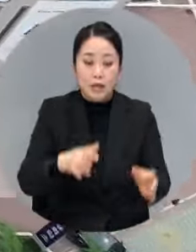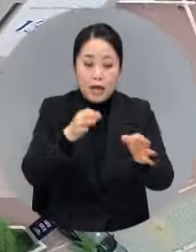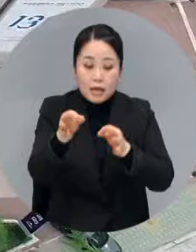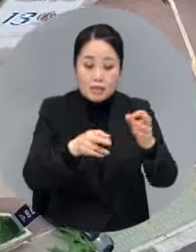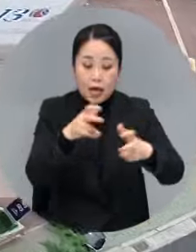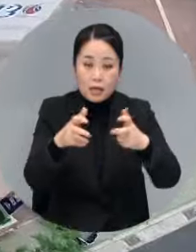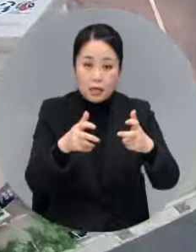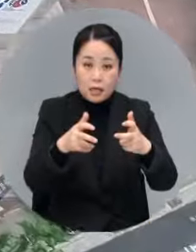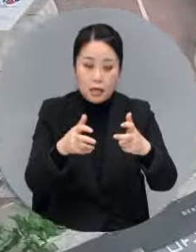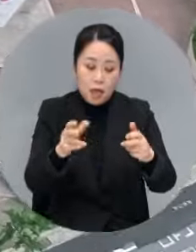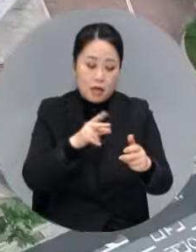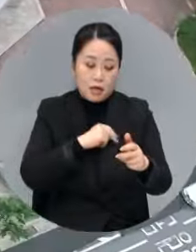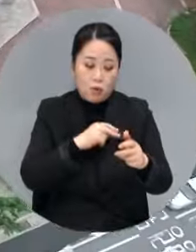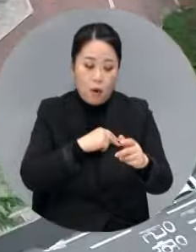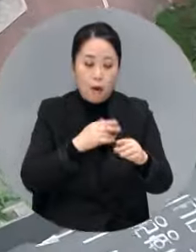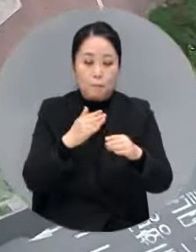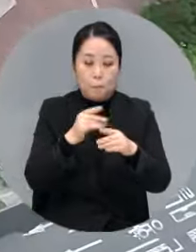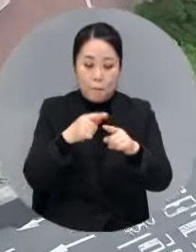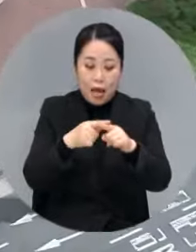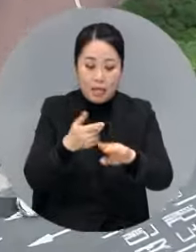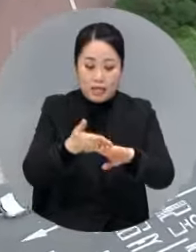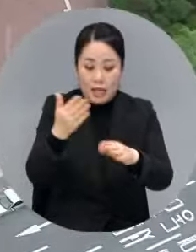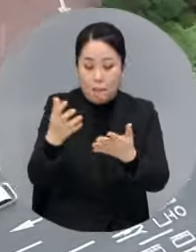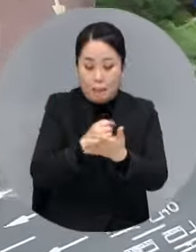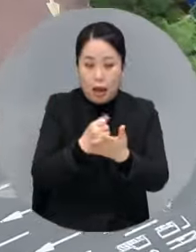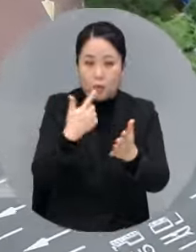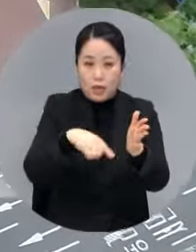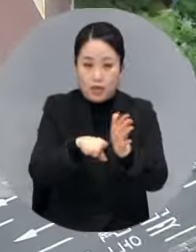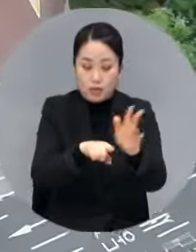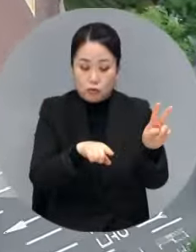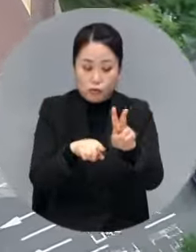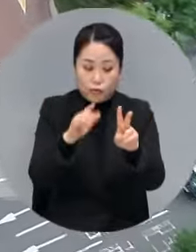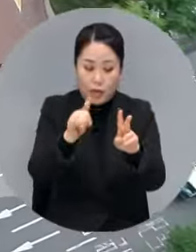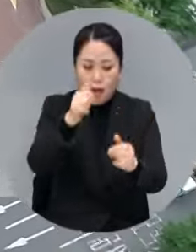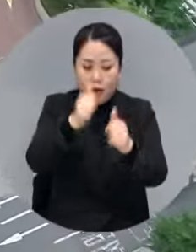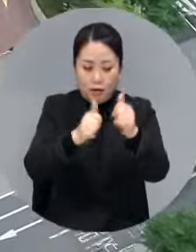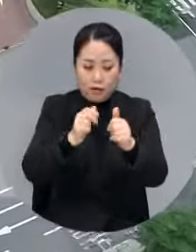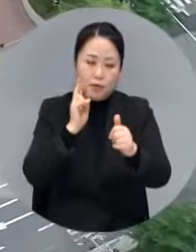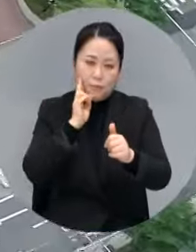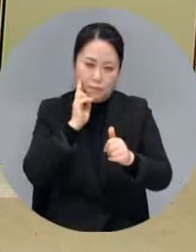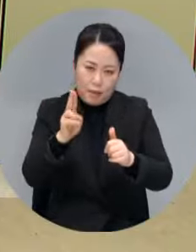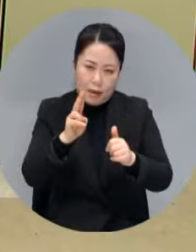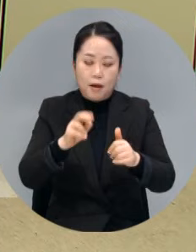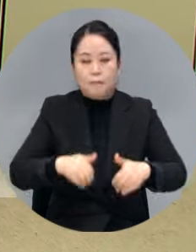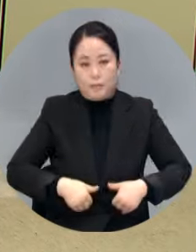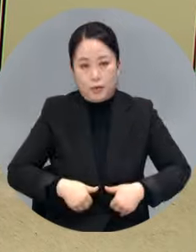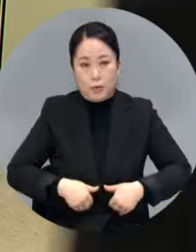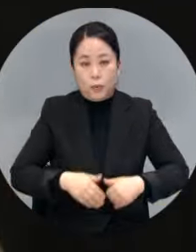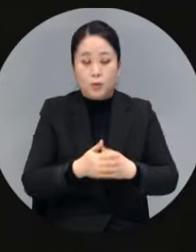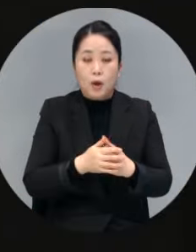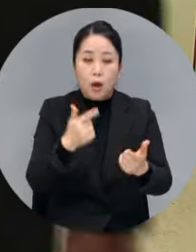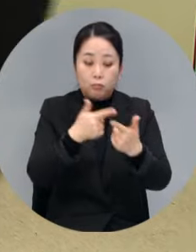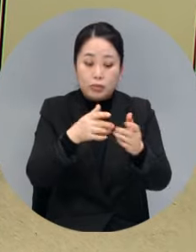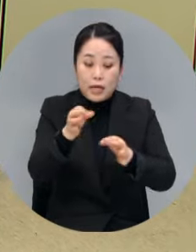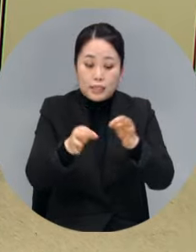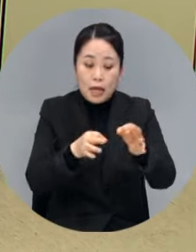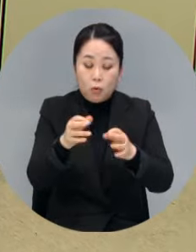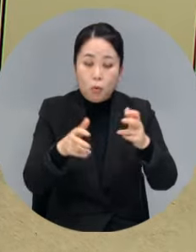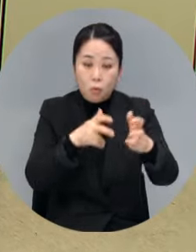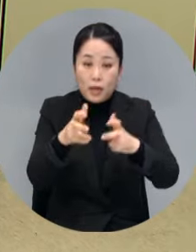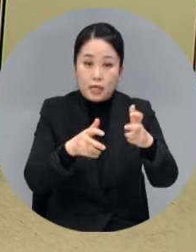상위의원 과반을 확보하기 위한 양측의 치열한 경쟁이 불가피하게 됐습니다. 부산 상위는 다음 달